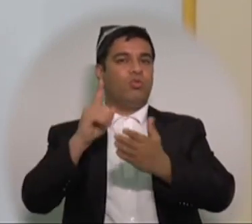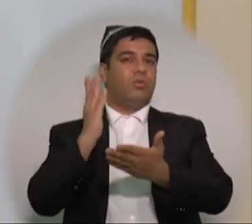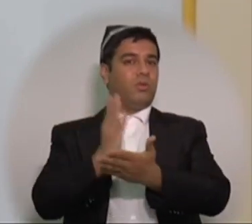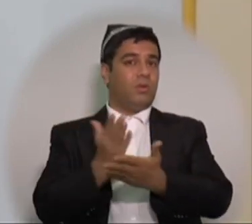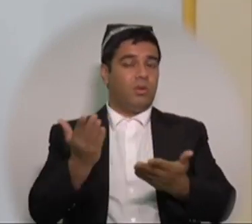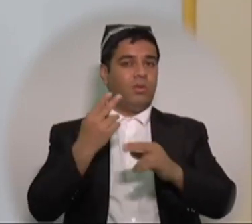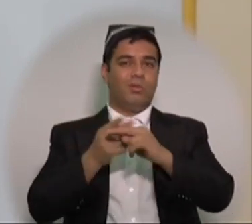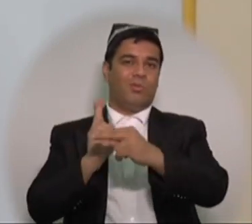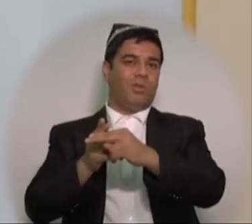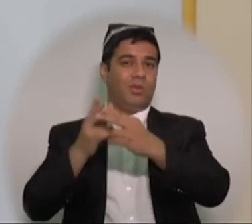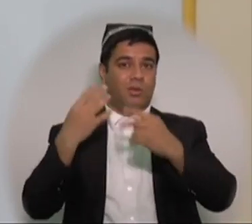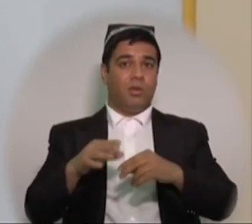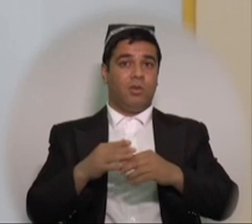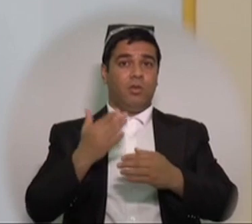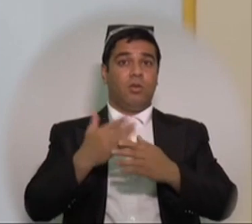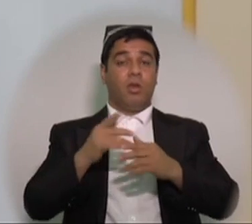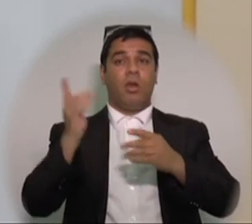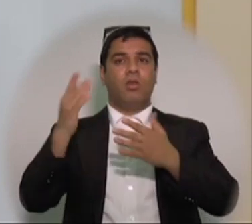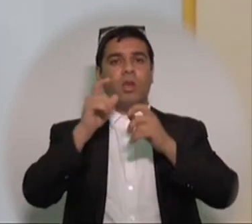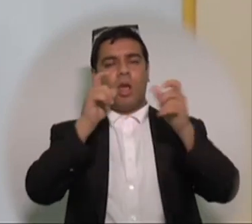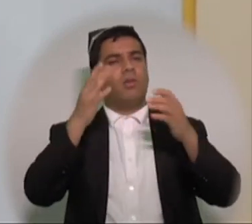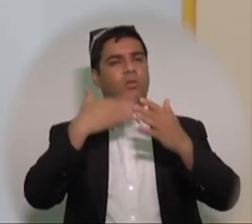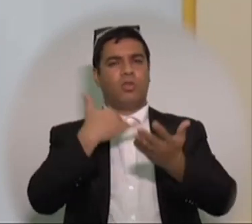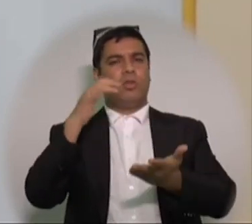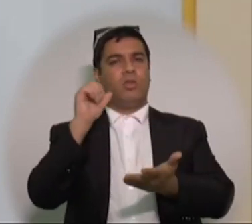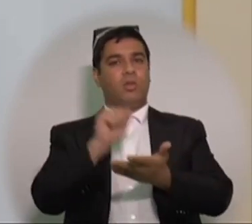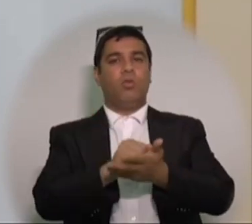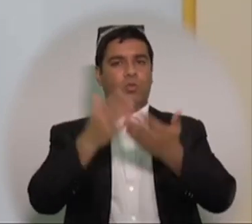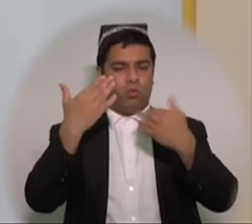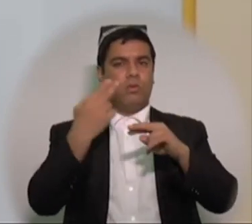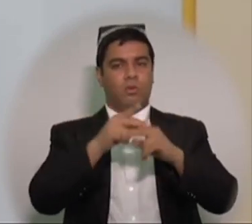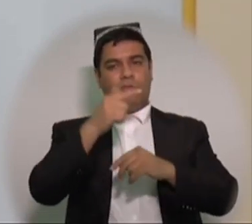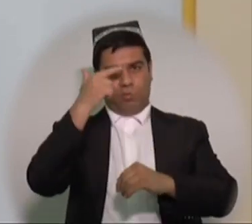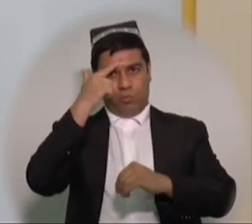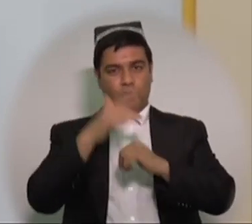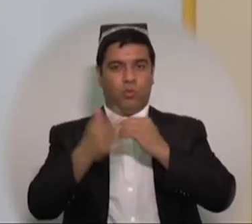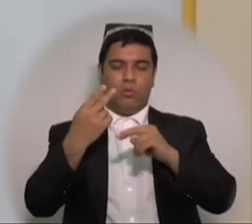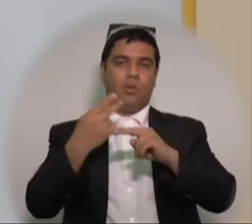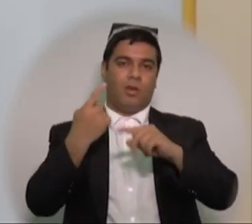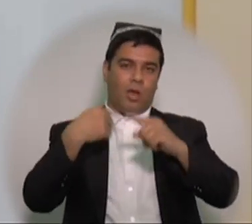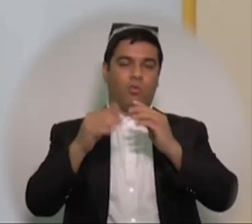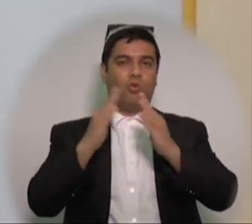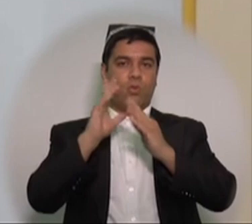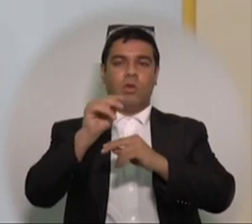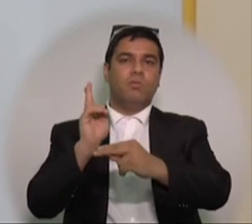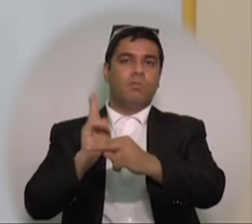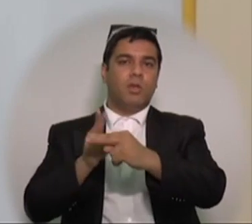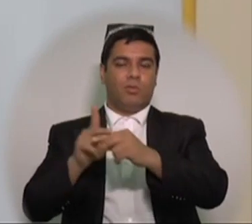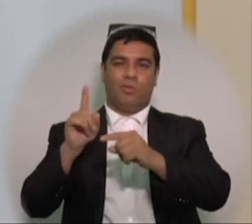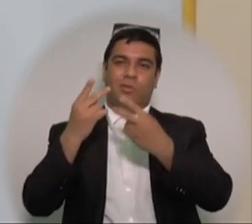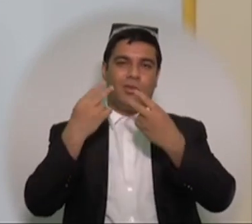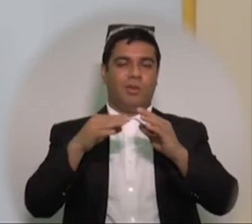yok. Şimdi avaz çıkarıp kayıtayım dese, rasayla imkanı yok buladı. Şunun için onu hıcalat